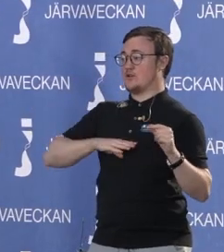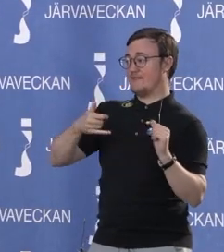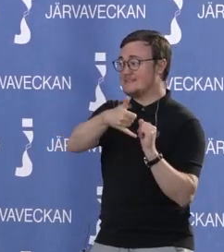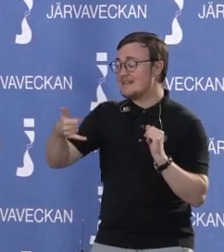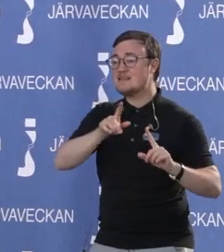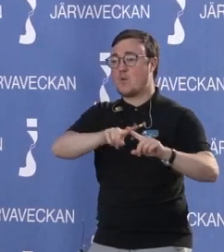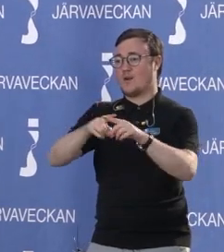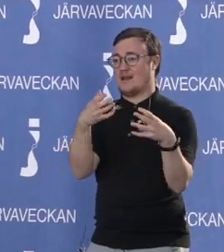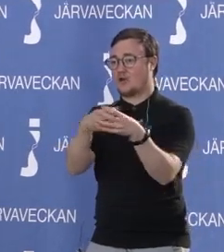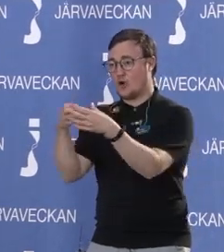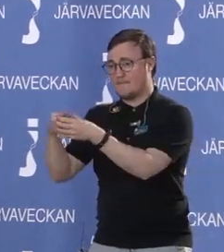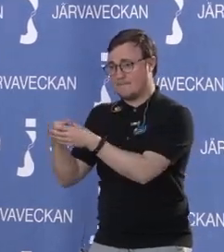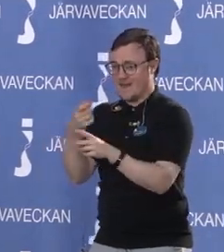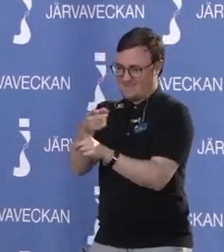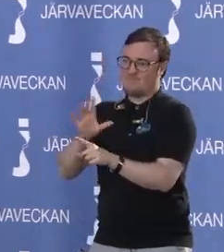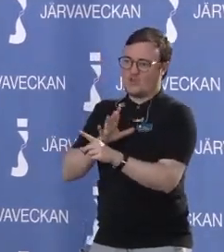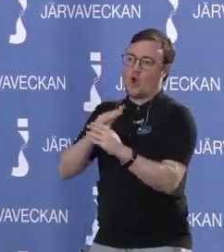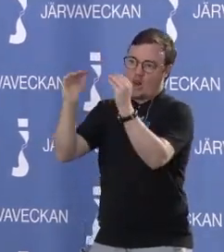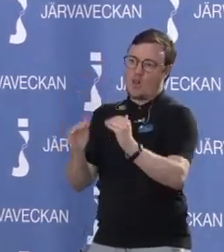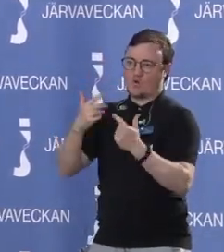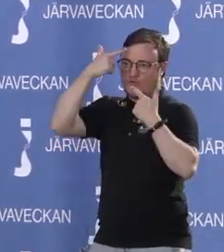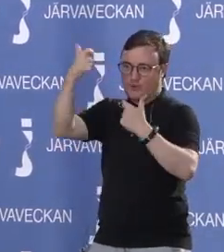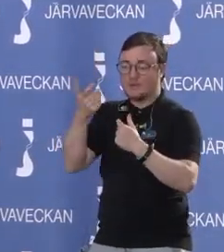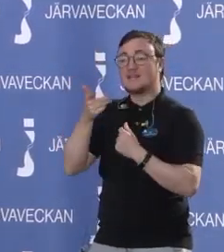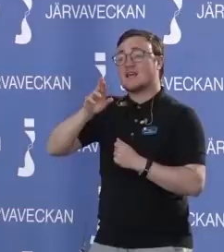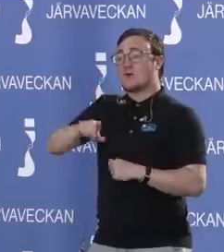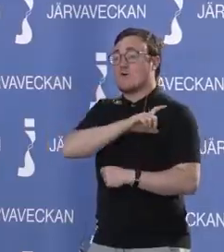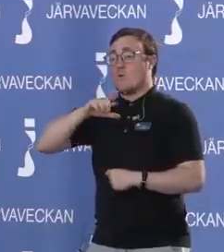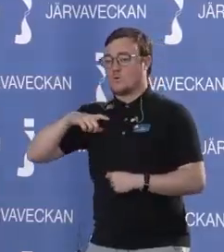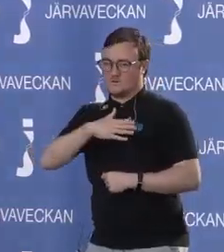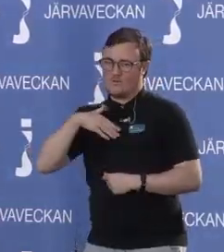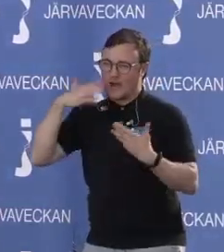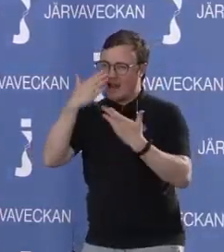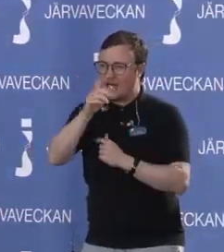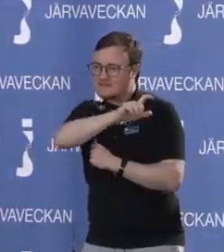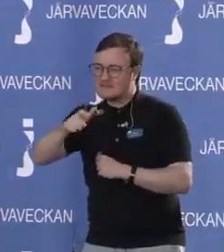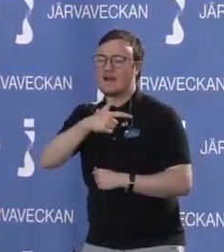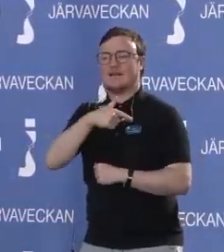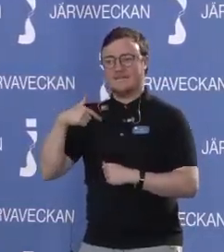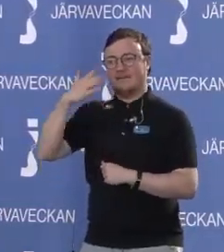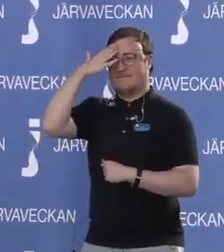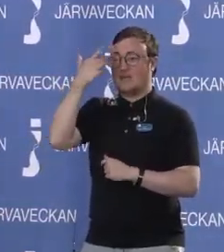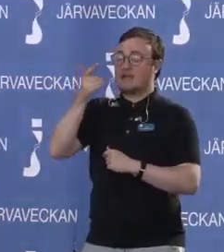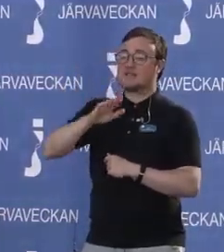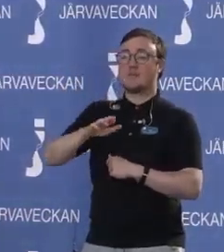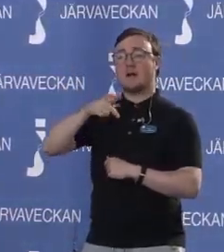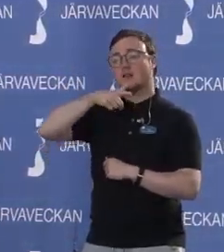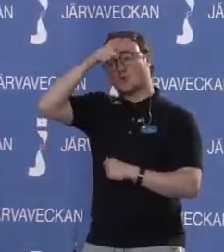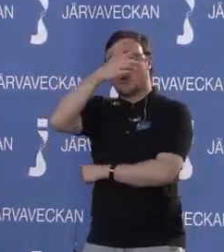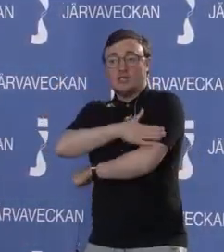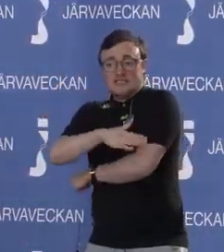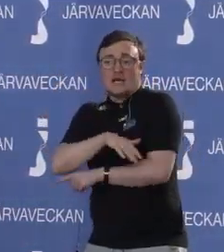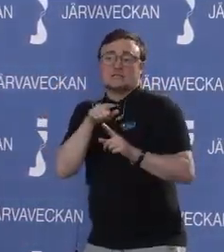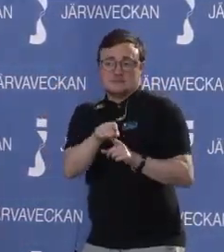som har lågt förtroende. Till exempel för vår del bland våra läsare så vet vi att socialtjänsten till exempel.